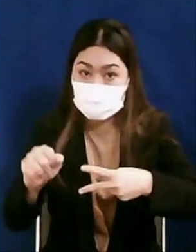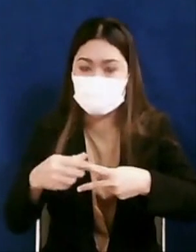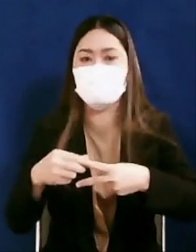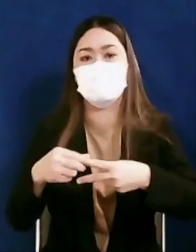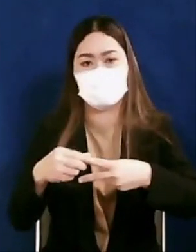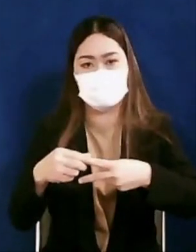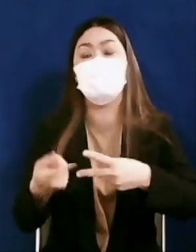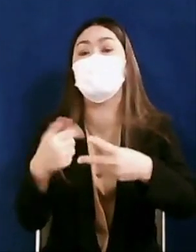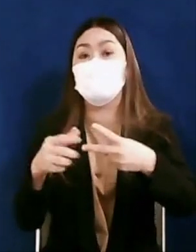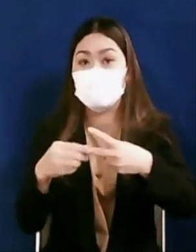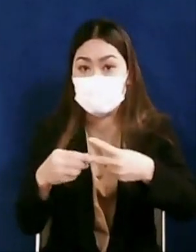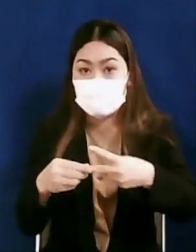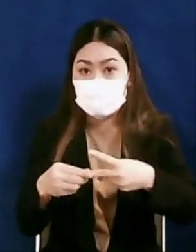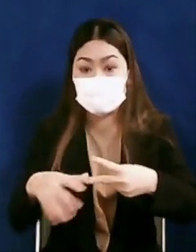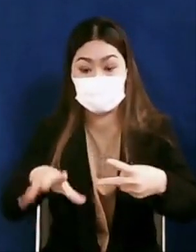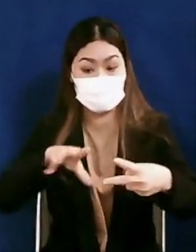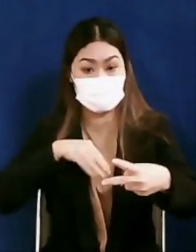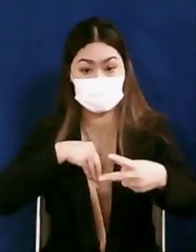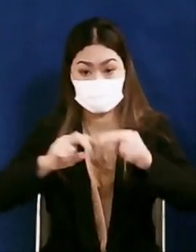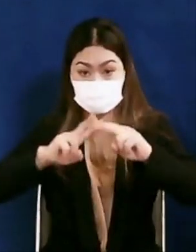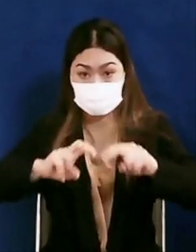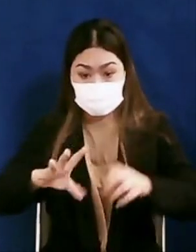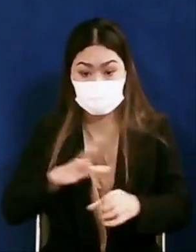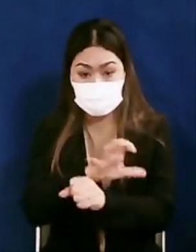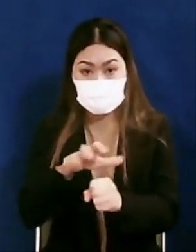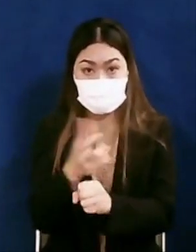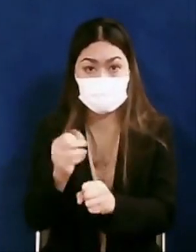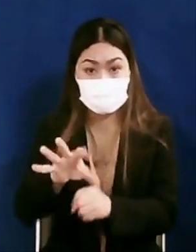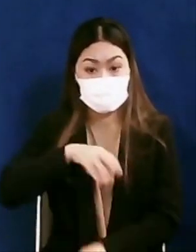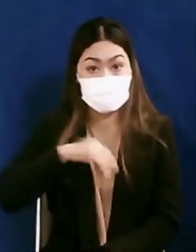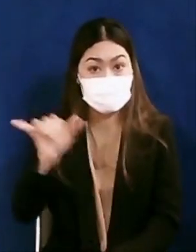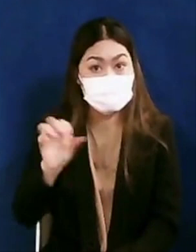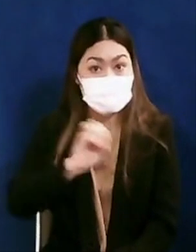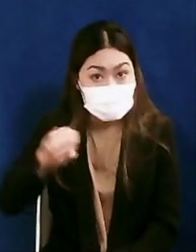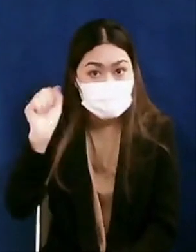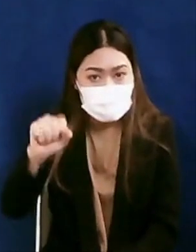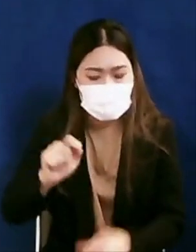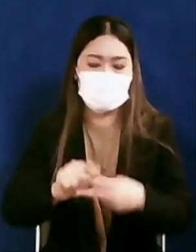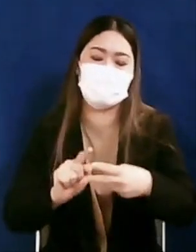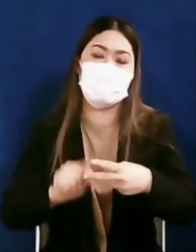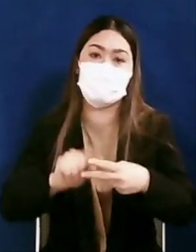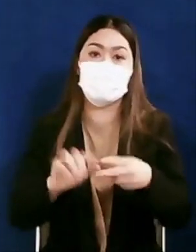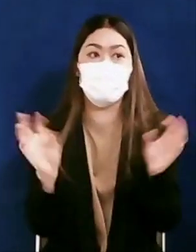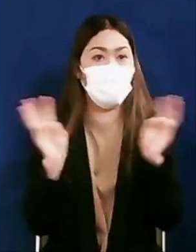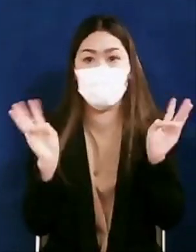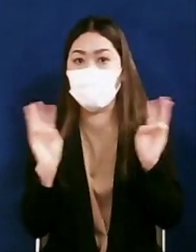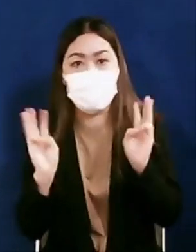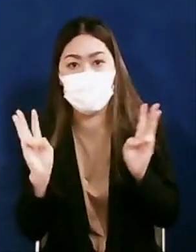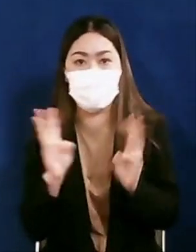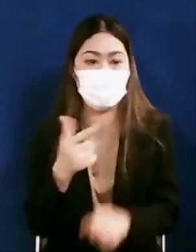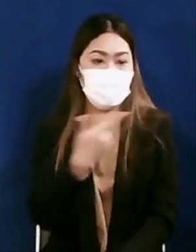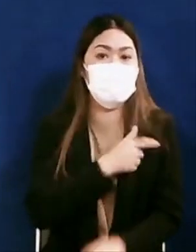ครับ2คุณไม่เคยถูกวินิจฉัยว่าเป็นโควิด-19นะครับนั่นหมายถึงคุณเป็นคนที่ยังเวอร์จินอยู่นะ